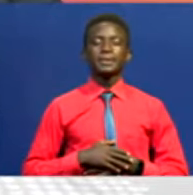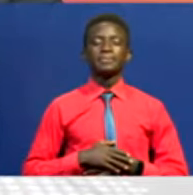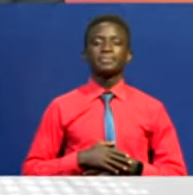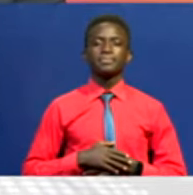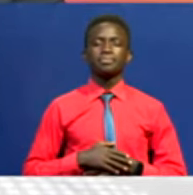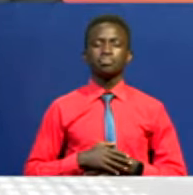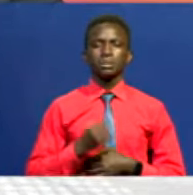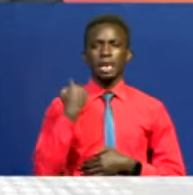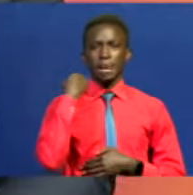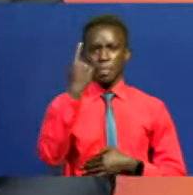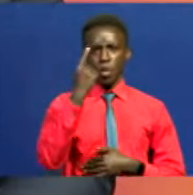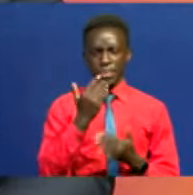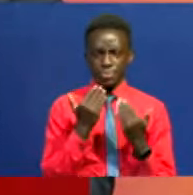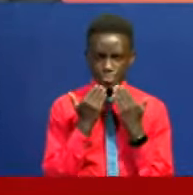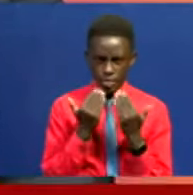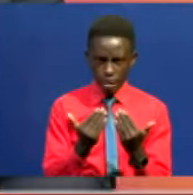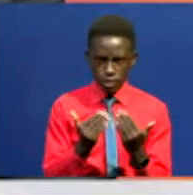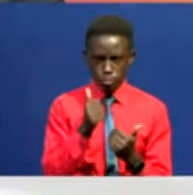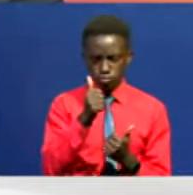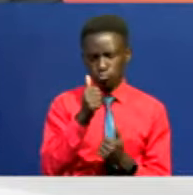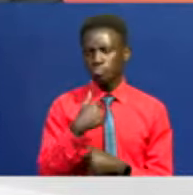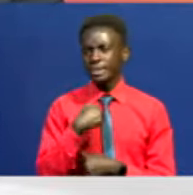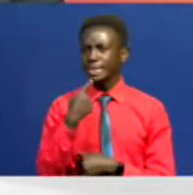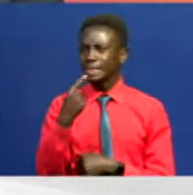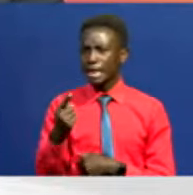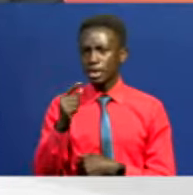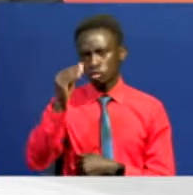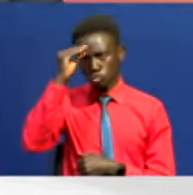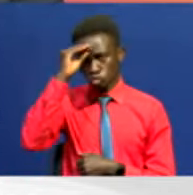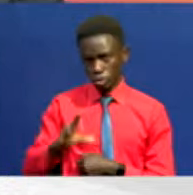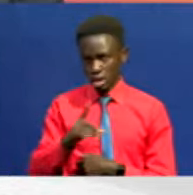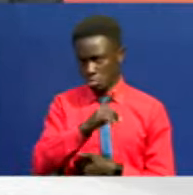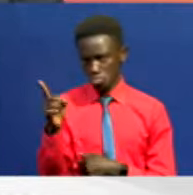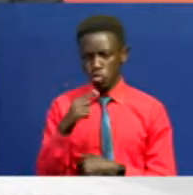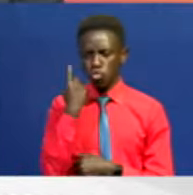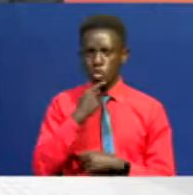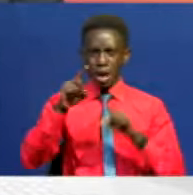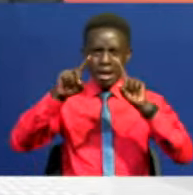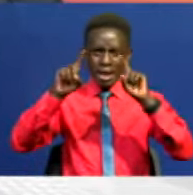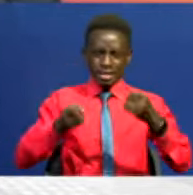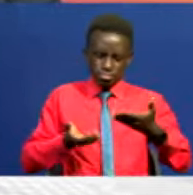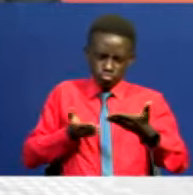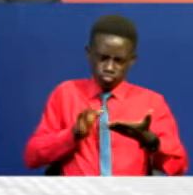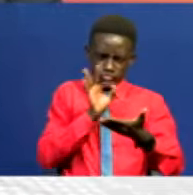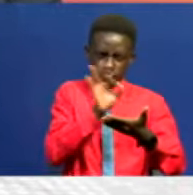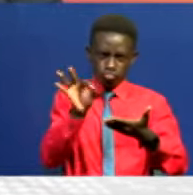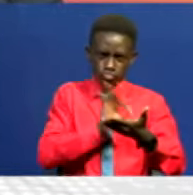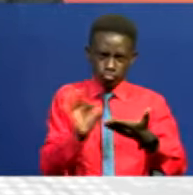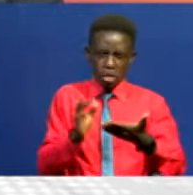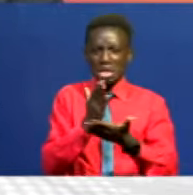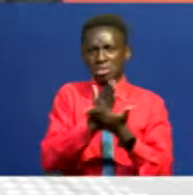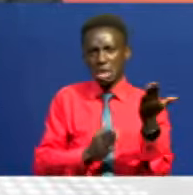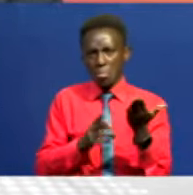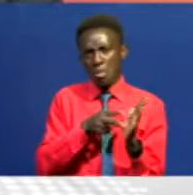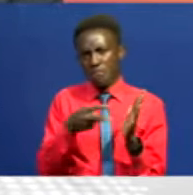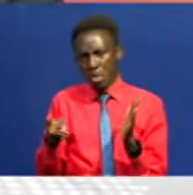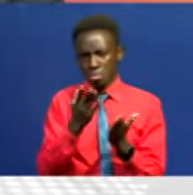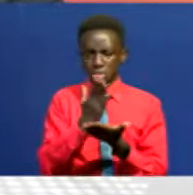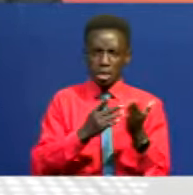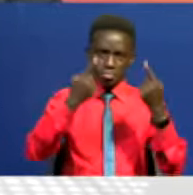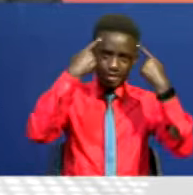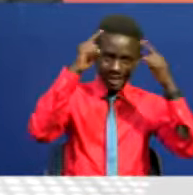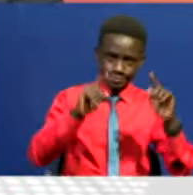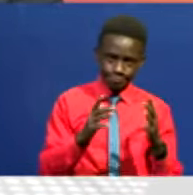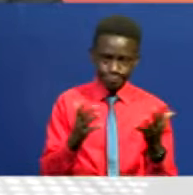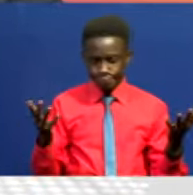ningependa kuambia wanafunzi ambao walifanya mtihani na hasa wale ambao hawakuweza kufaulu kwamba wanayo